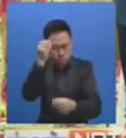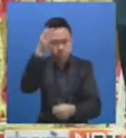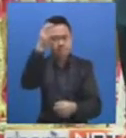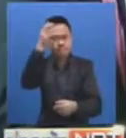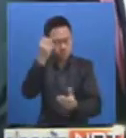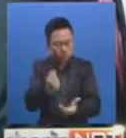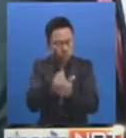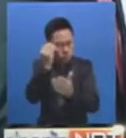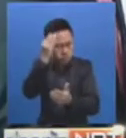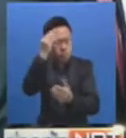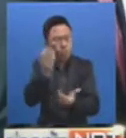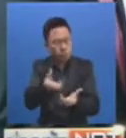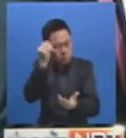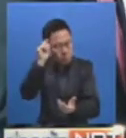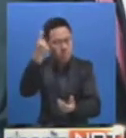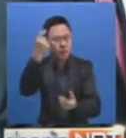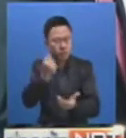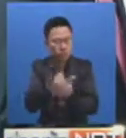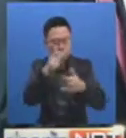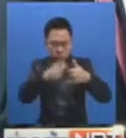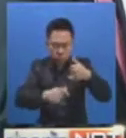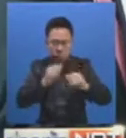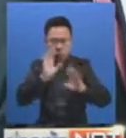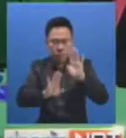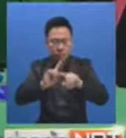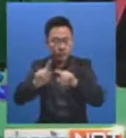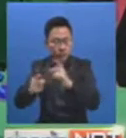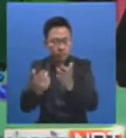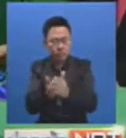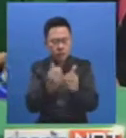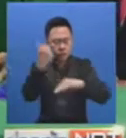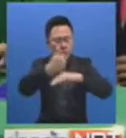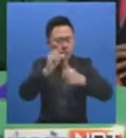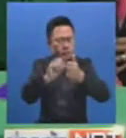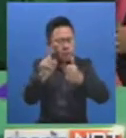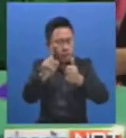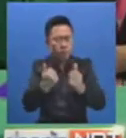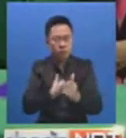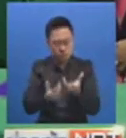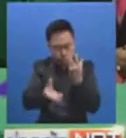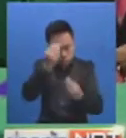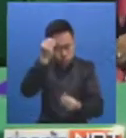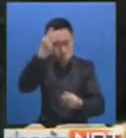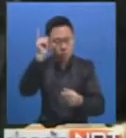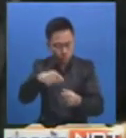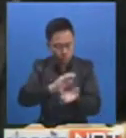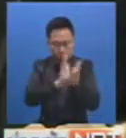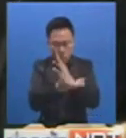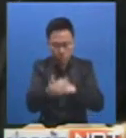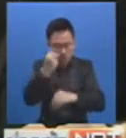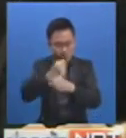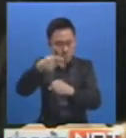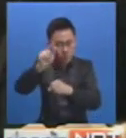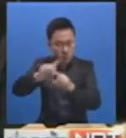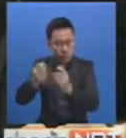ทุกคนมีความรู้ใหม่เพิ่มมากยิ่งขึ้นอธิบดีกรมประชาสัมพันธ์ยังได้แนะนำให้ผู้เข้าร่วมอบรมนำความรู้ที่ได้ไปใช้ประโยชน์ให้มาก